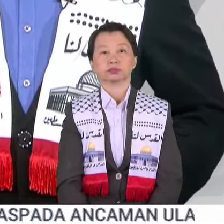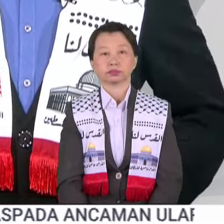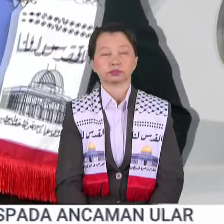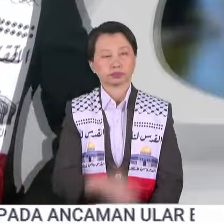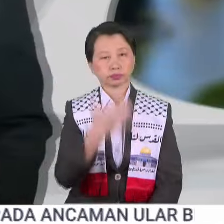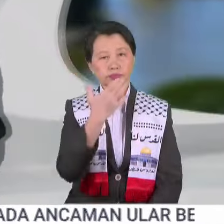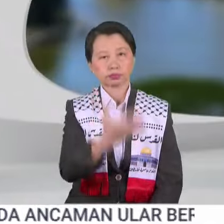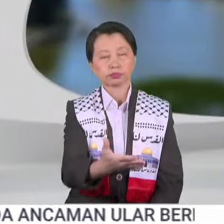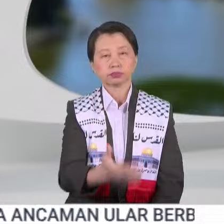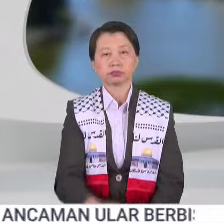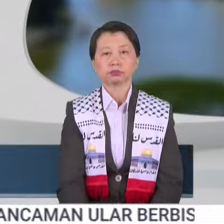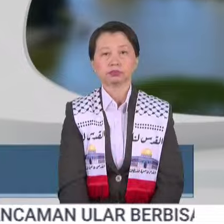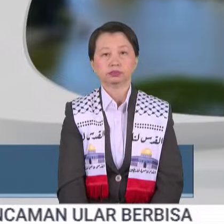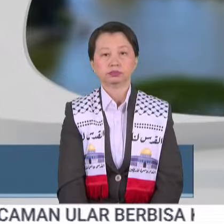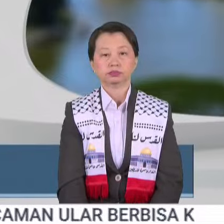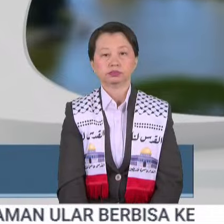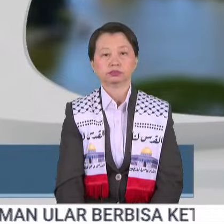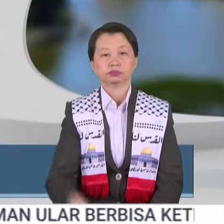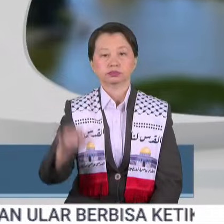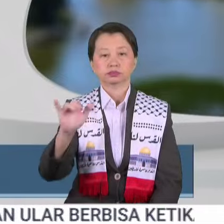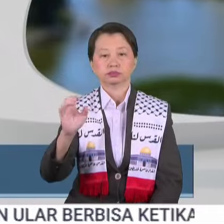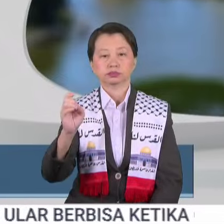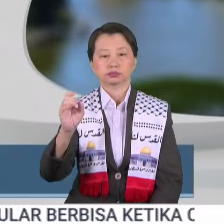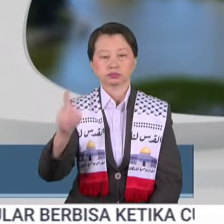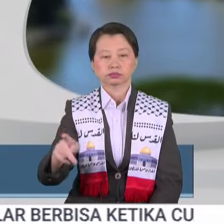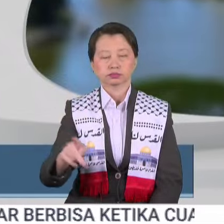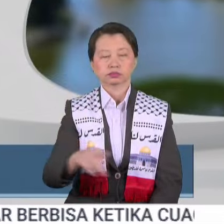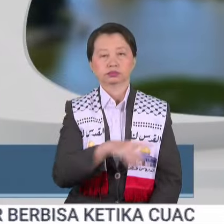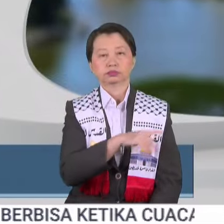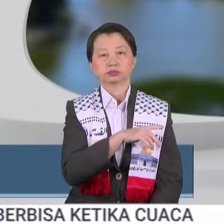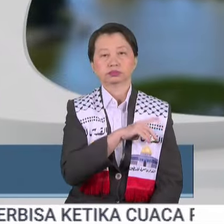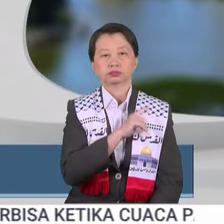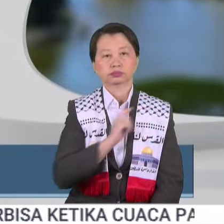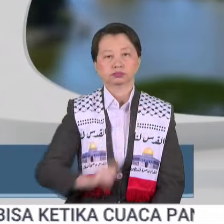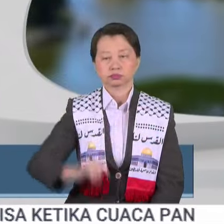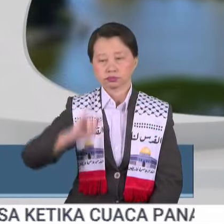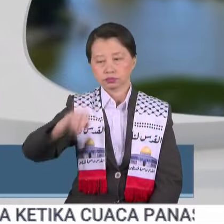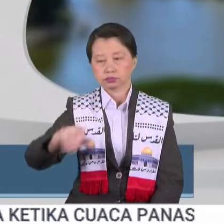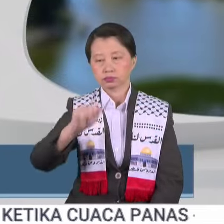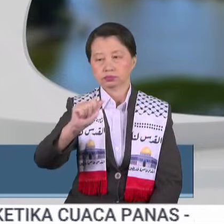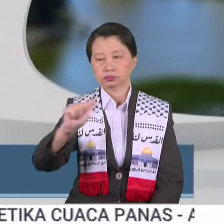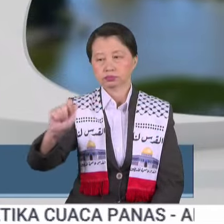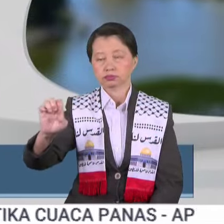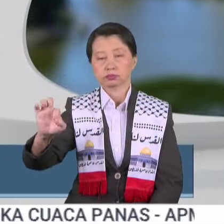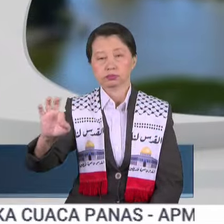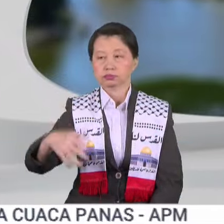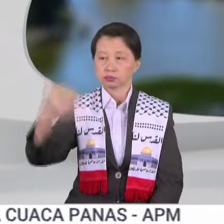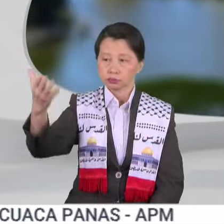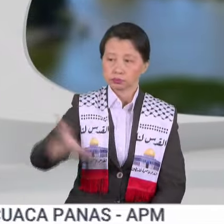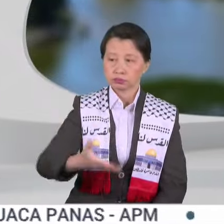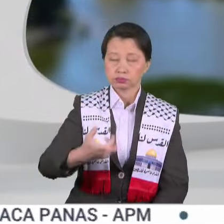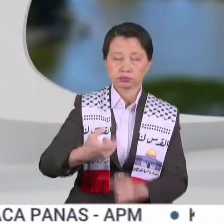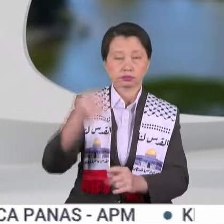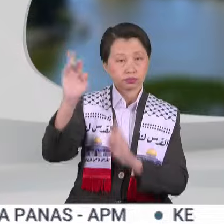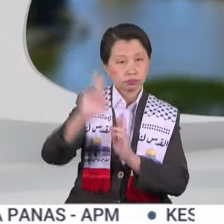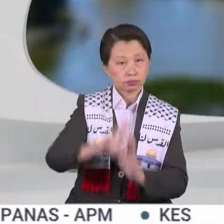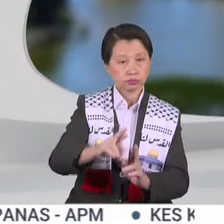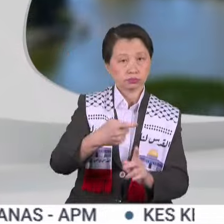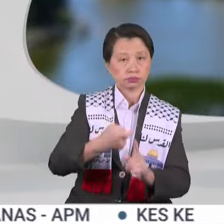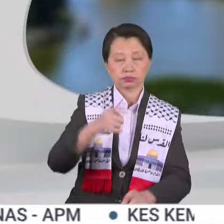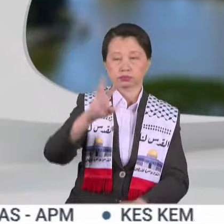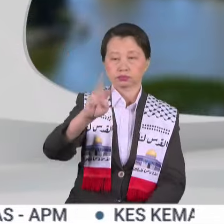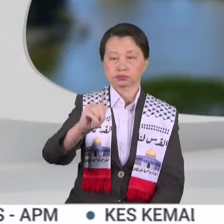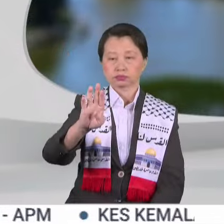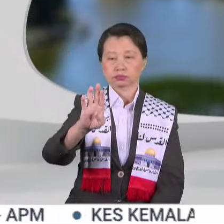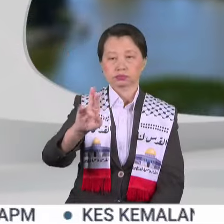Baik dia, terima kasih. Yang di-Pertuan Negeri Tun Dr. Wan Junaidi Tuanku Jaafar menerima kunjungan hormat daripada Mufti Sarawak Sahibu